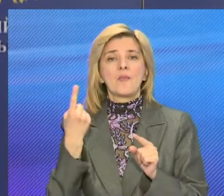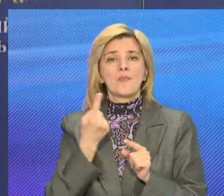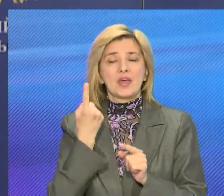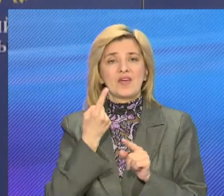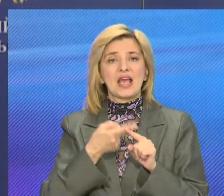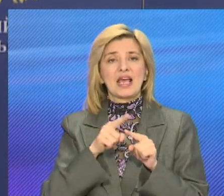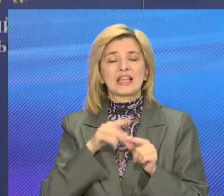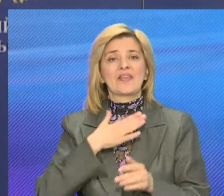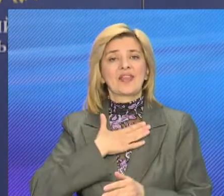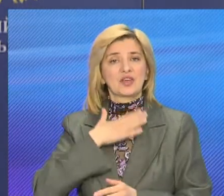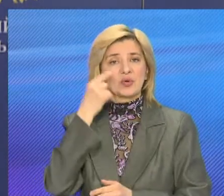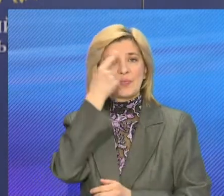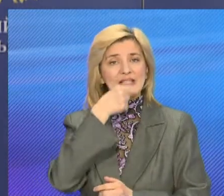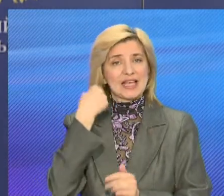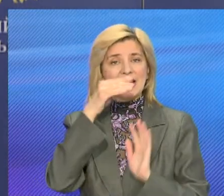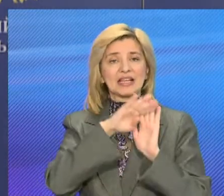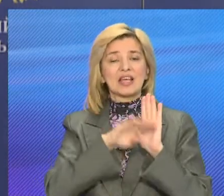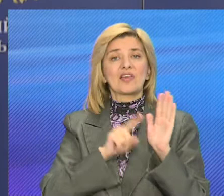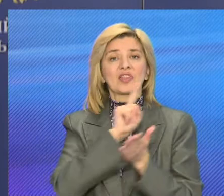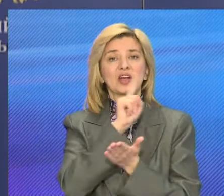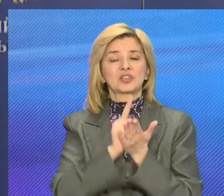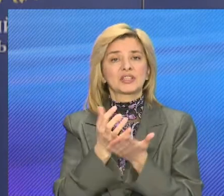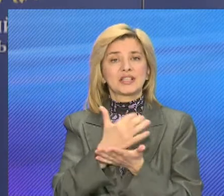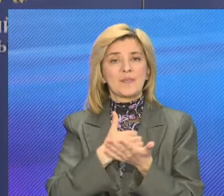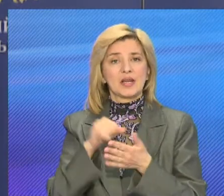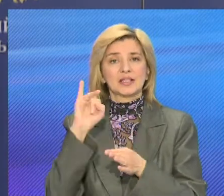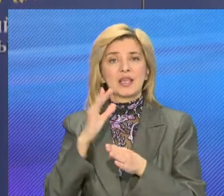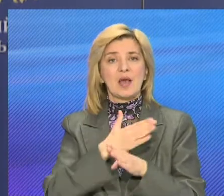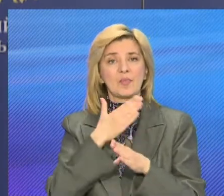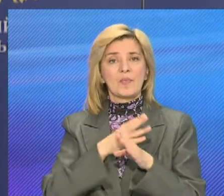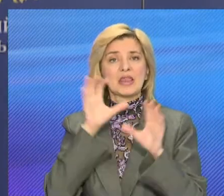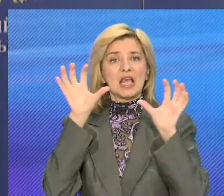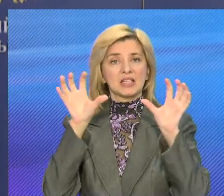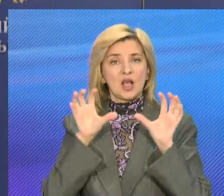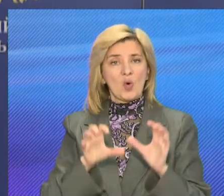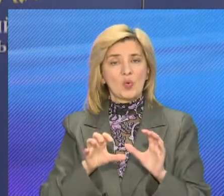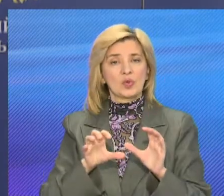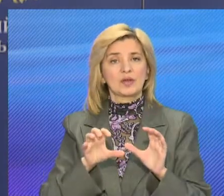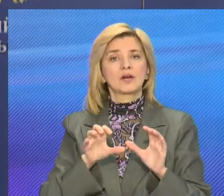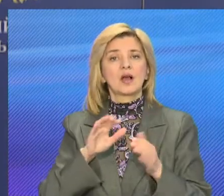наши персональные данные должны собираться и обрабатываться на законных основаниях.